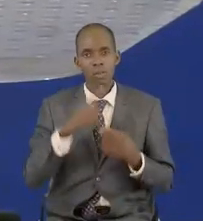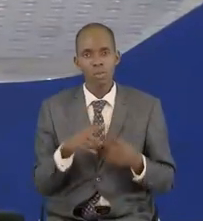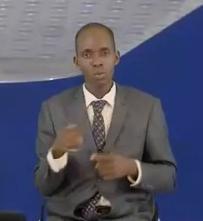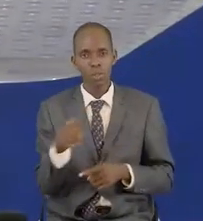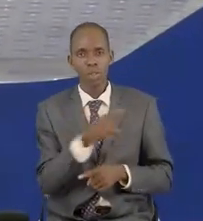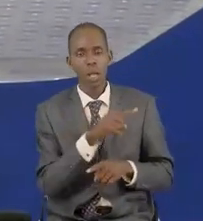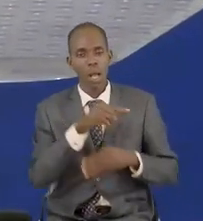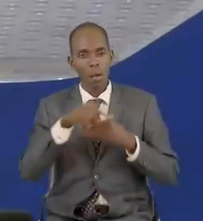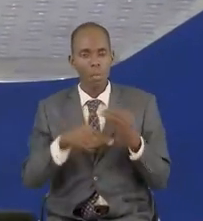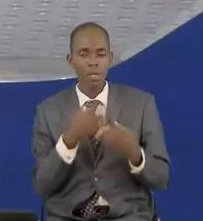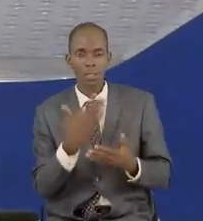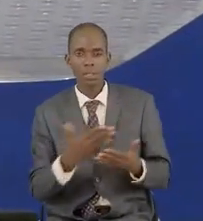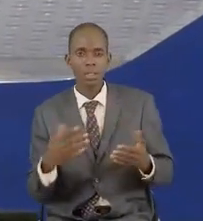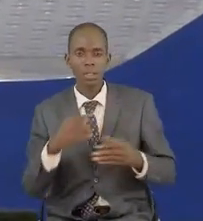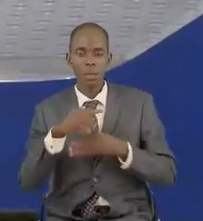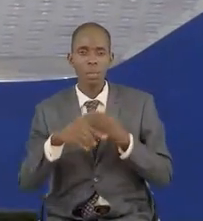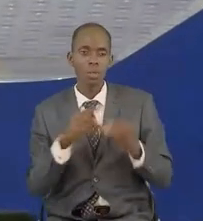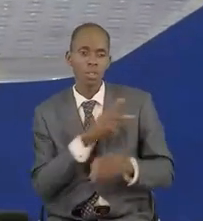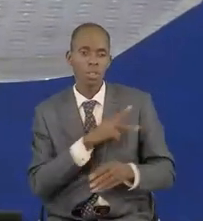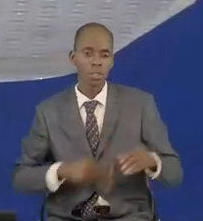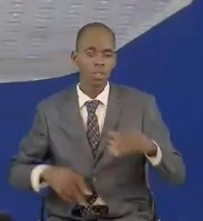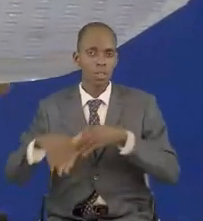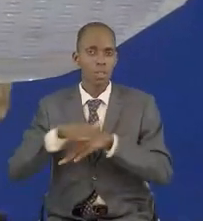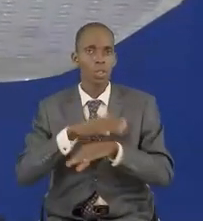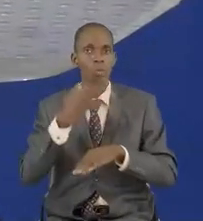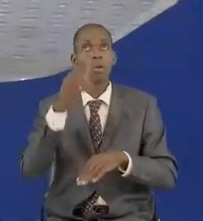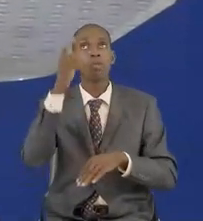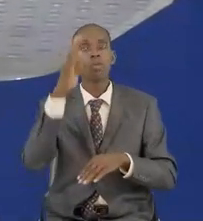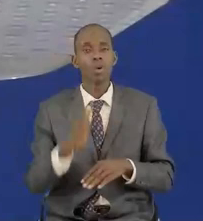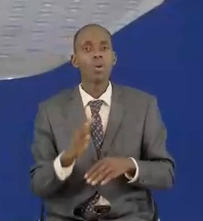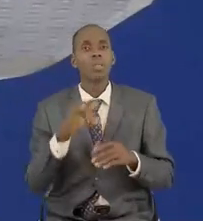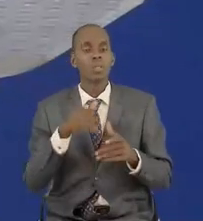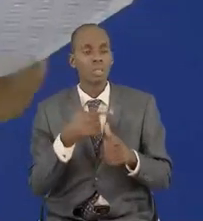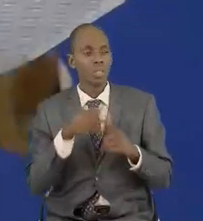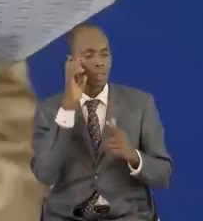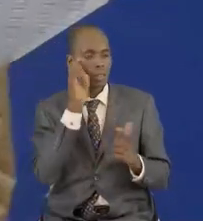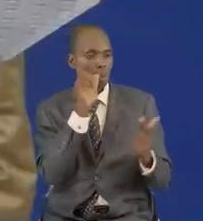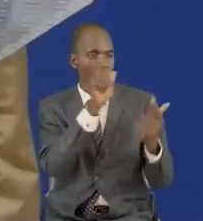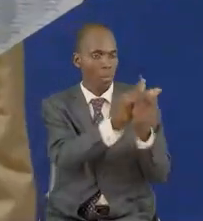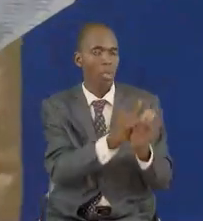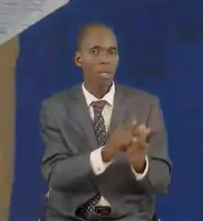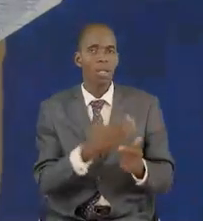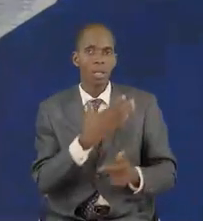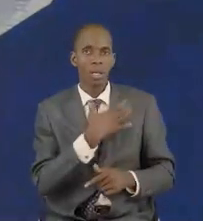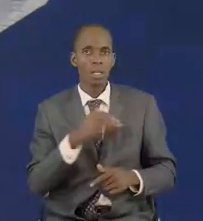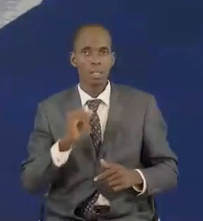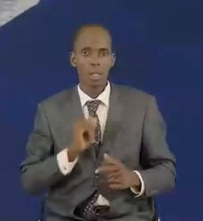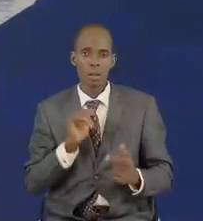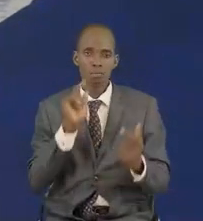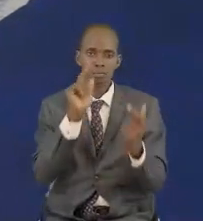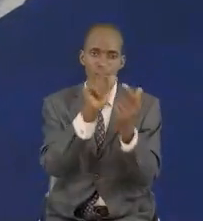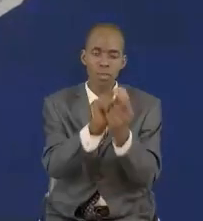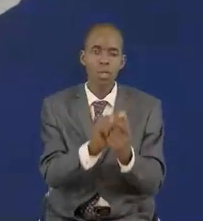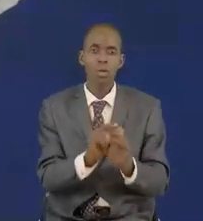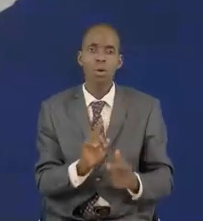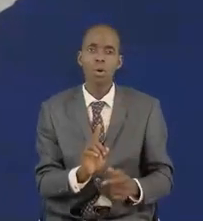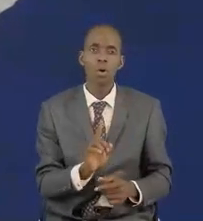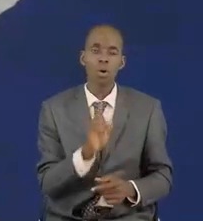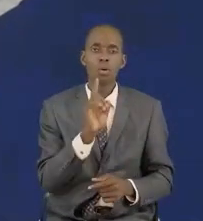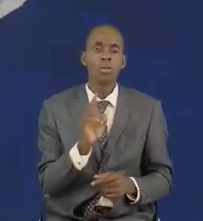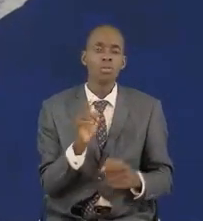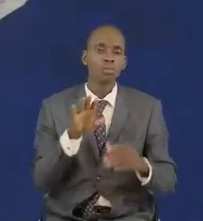des choses concernant le royaume de Dieu il est allé vers eux et dire et ce fut